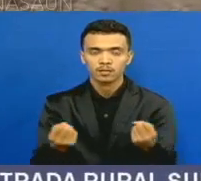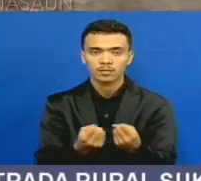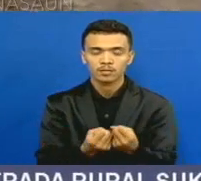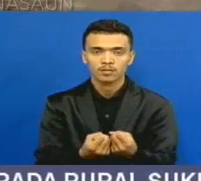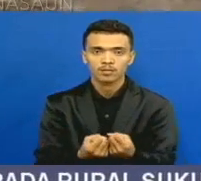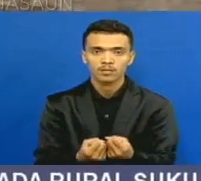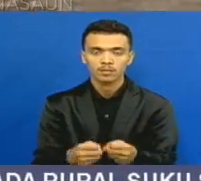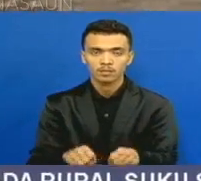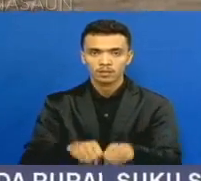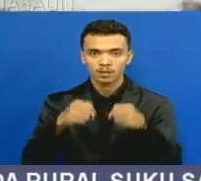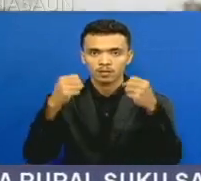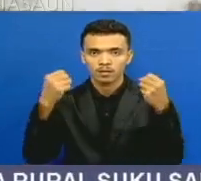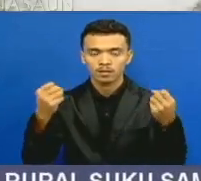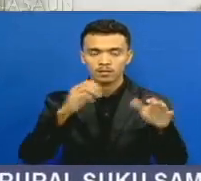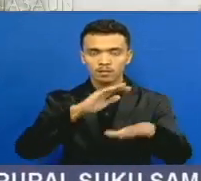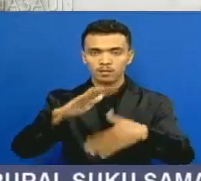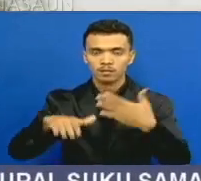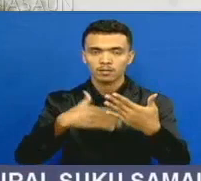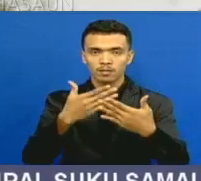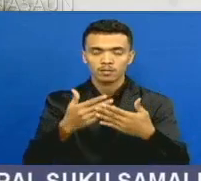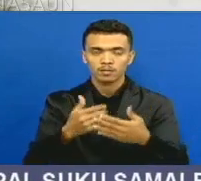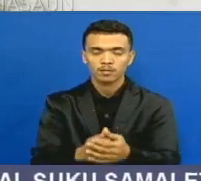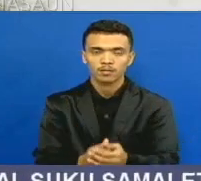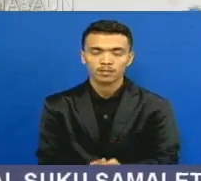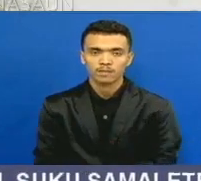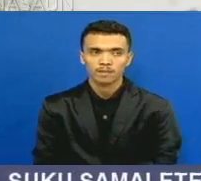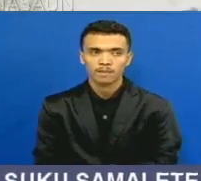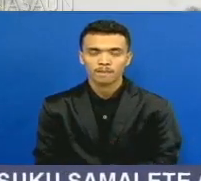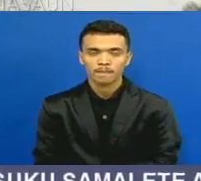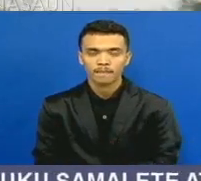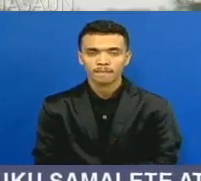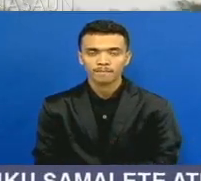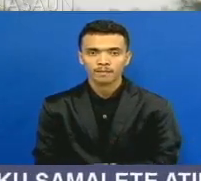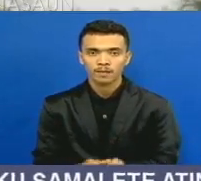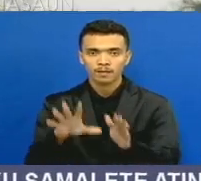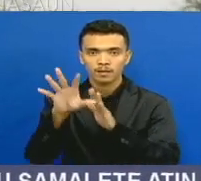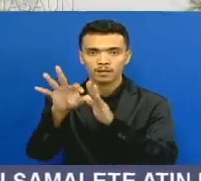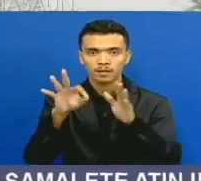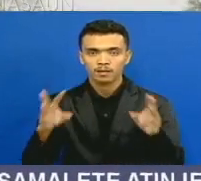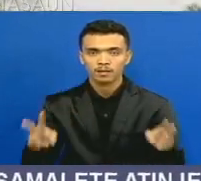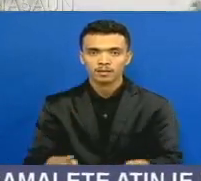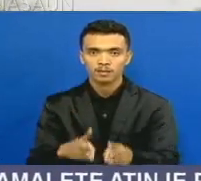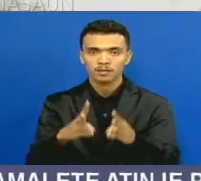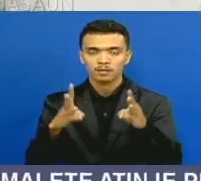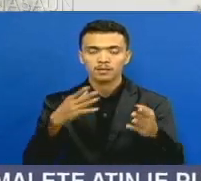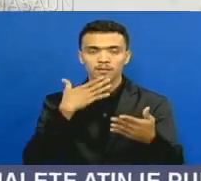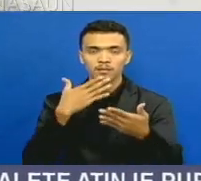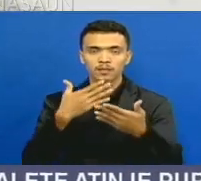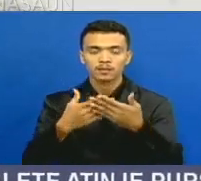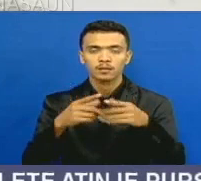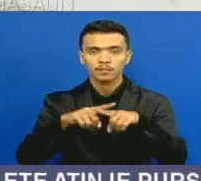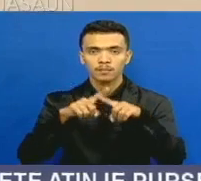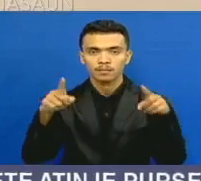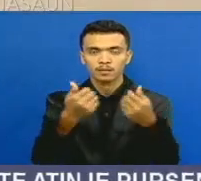hene atot. Saafal leba tolanu ni mus atot. Bahama kata istado dia buat ni mah dia kela. Mai arene resmi